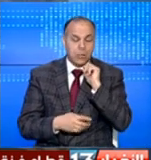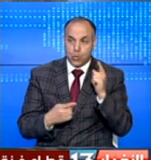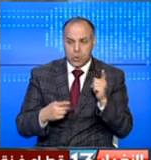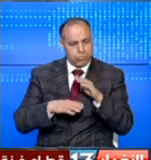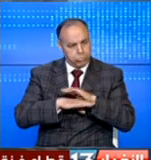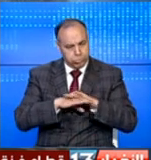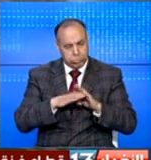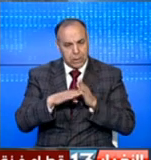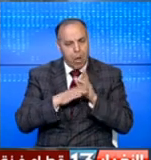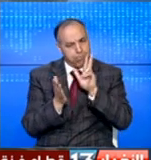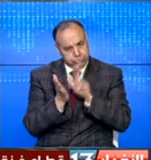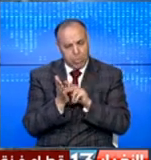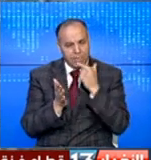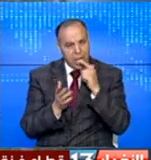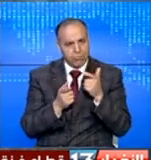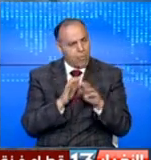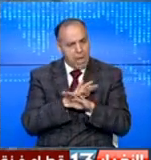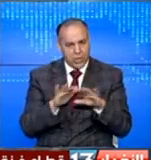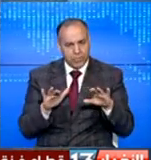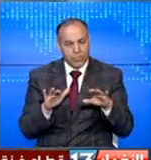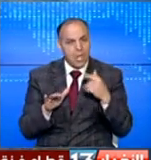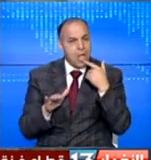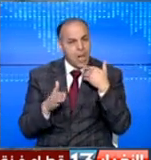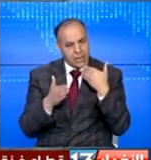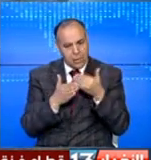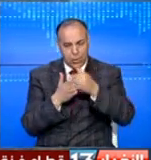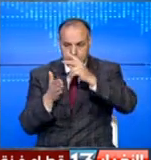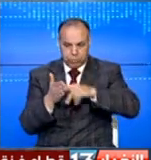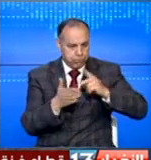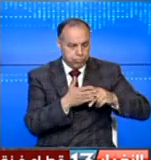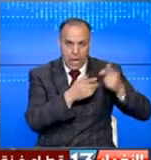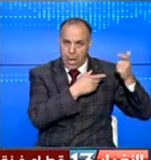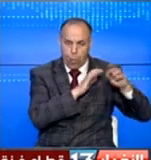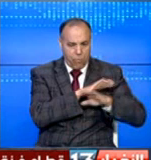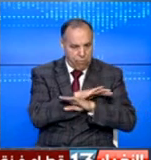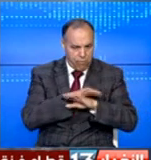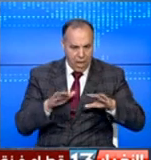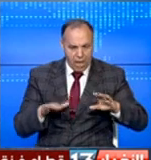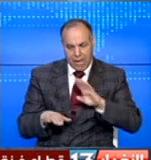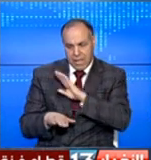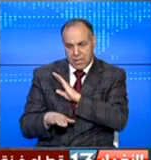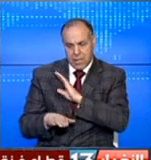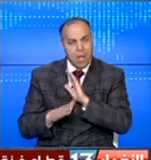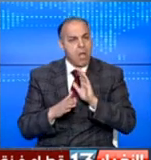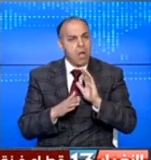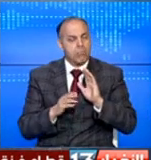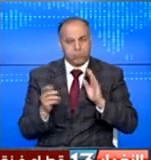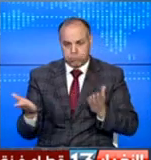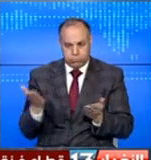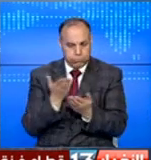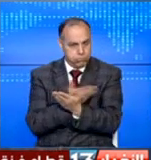الإسرائيلي دخلت حيز التنفيذ، وذلك بعد التوصل إلى اتفاق لوقف إطلاق النار في القطاع بشكل